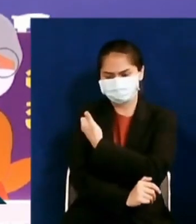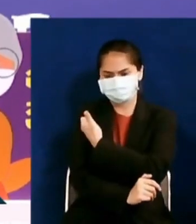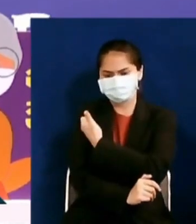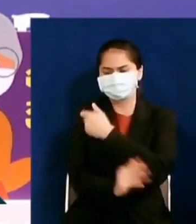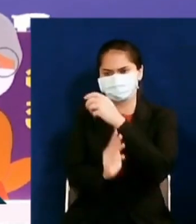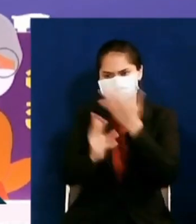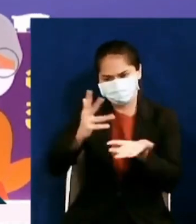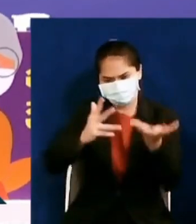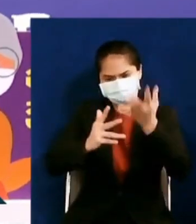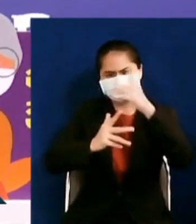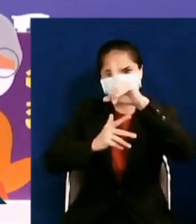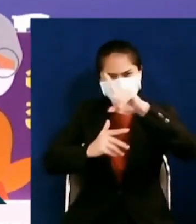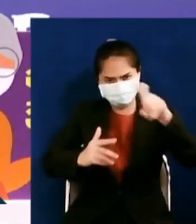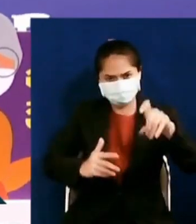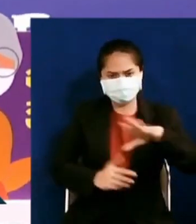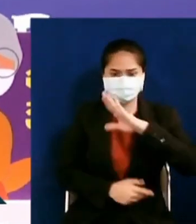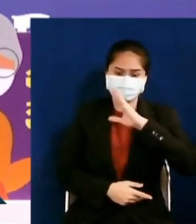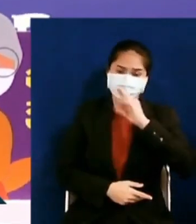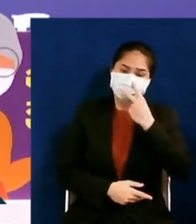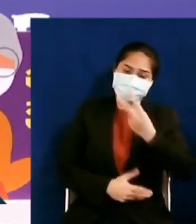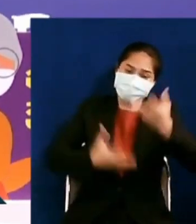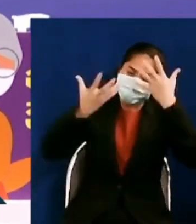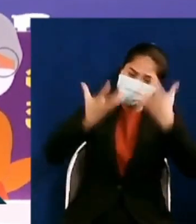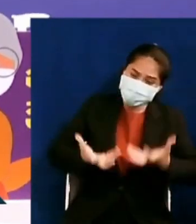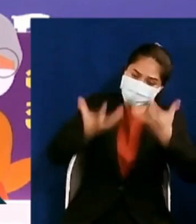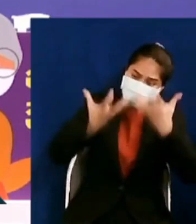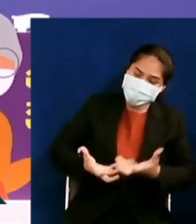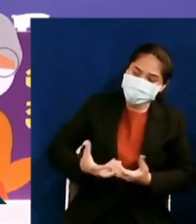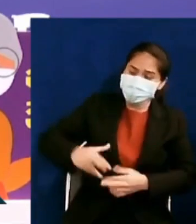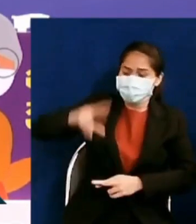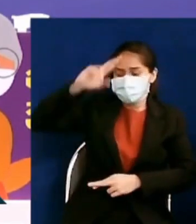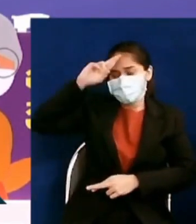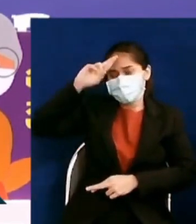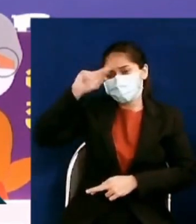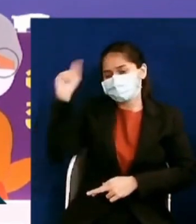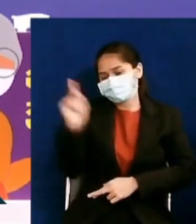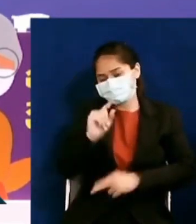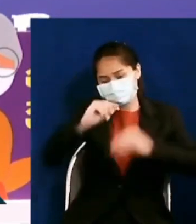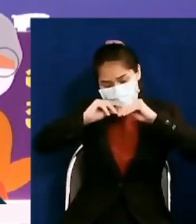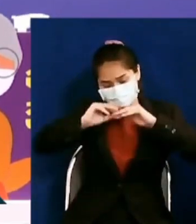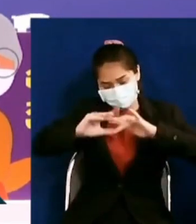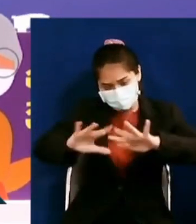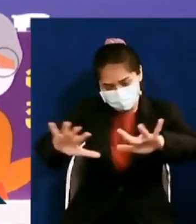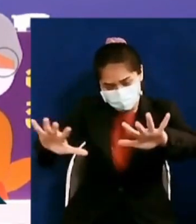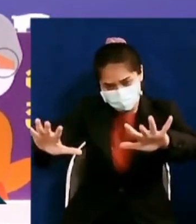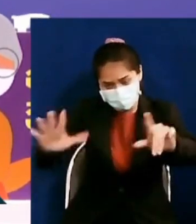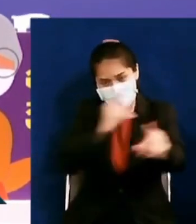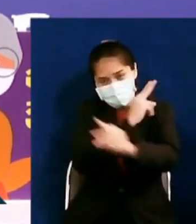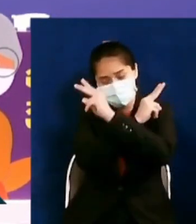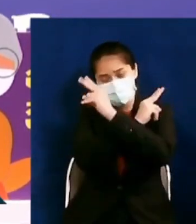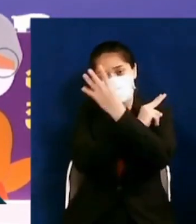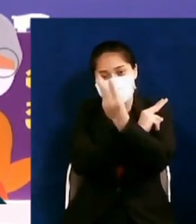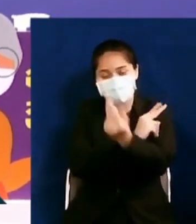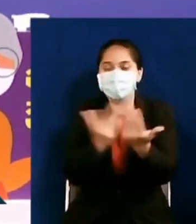นและตรวจทั้งตัวมาโดยตลอดก็ไม่ได้นิ่งนอนใจและได้ข้อมูลมารายงานว่าประเทศไทยเราตอนนี้เนี่ยมีสายพันธุ์อะไรยังไงบ้